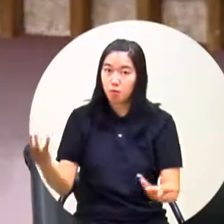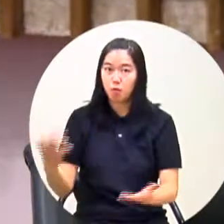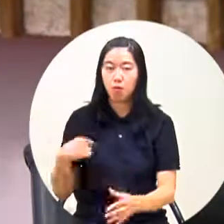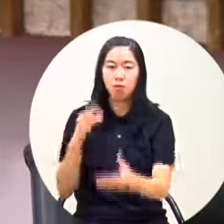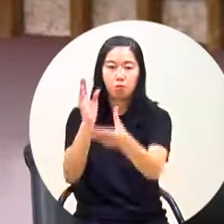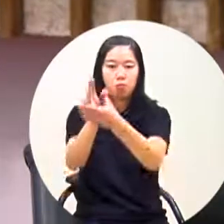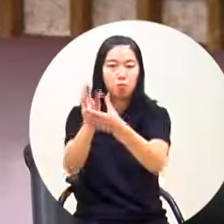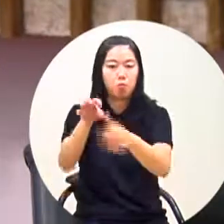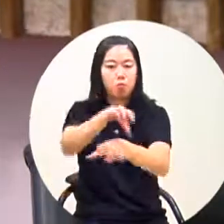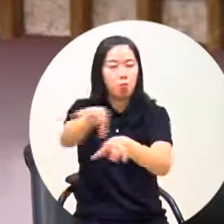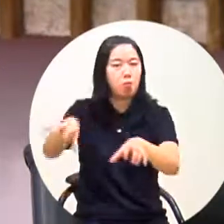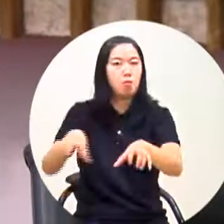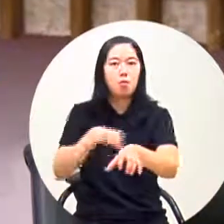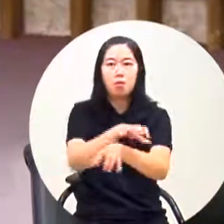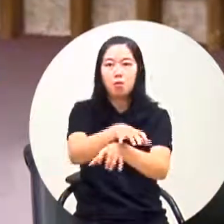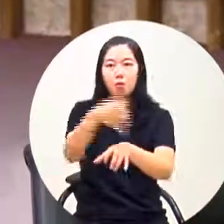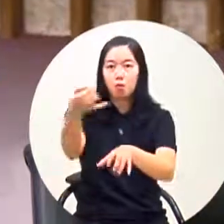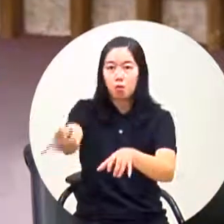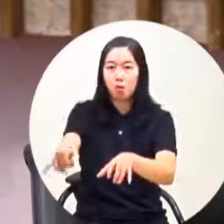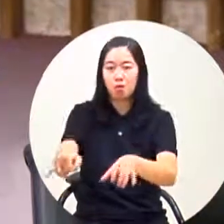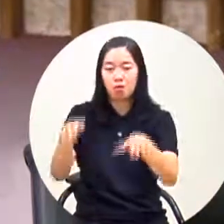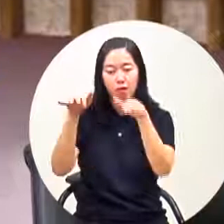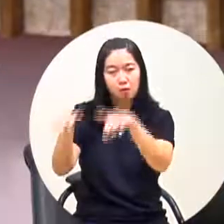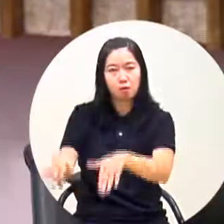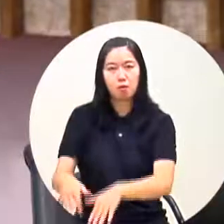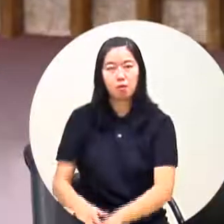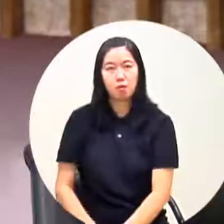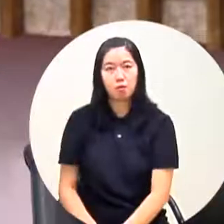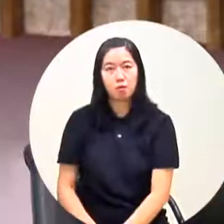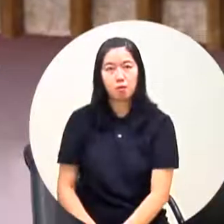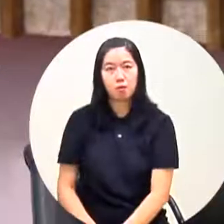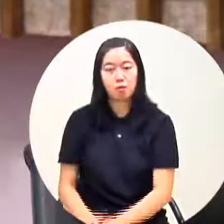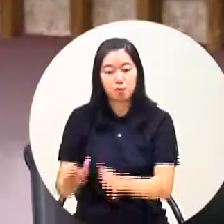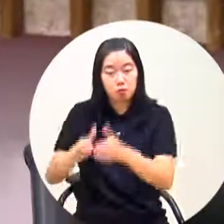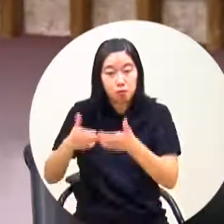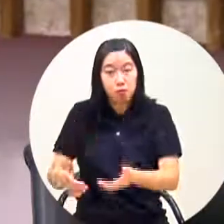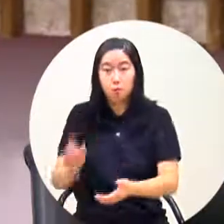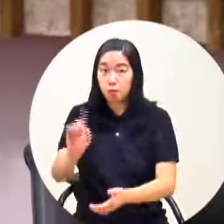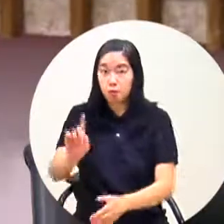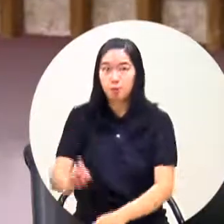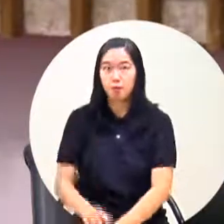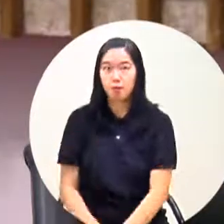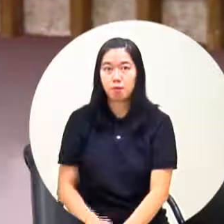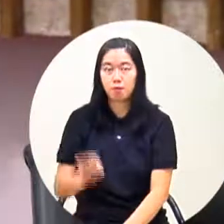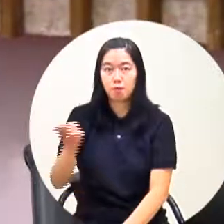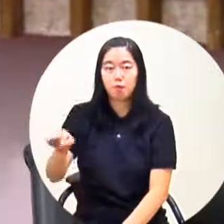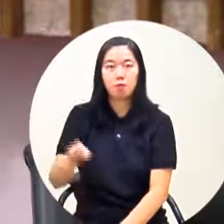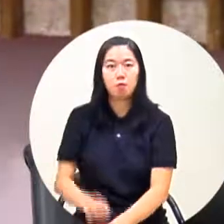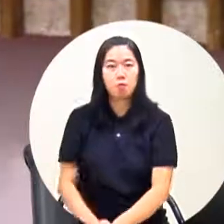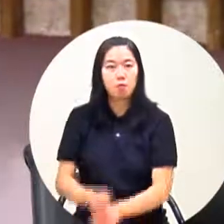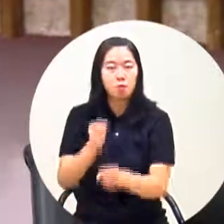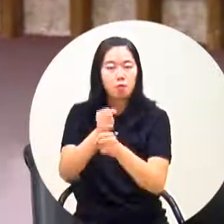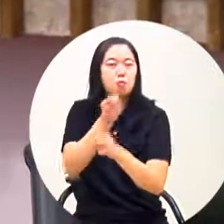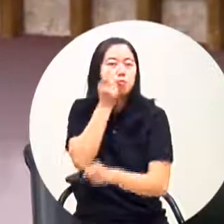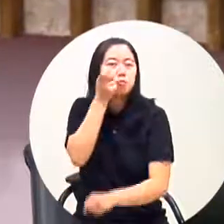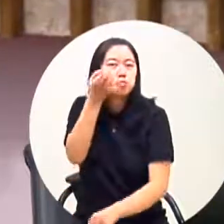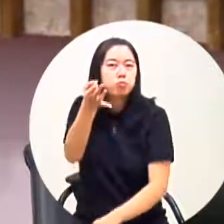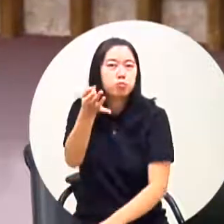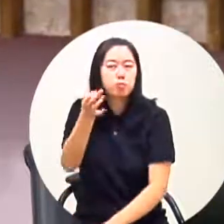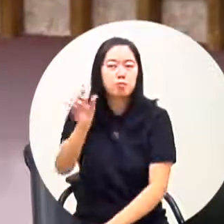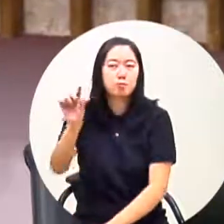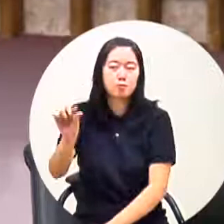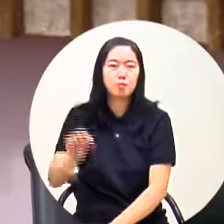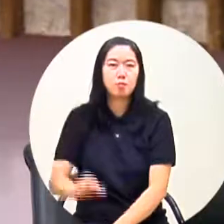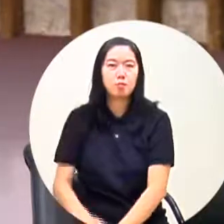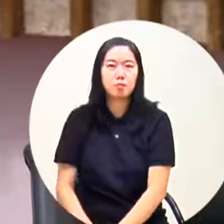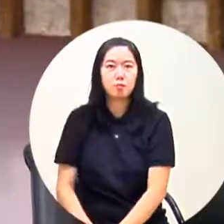吼也无好，较重要上界重要一点呢，就是吼安尼薪资也比人较悬，所以迄个时阵吼，